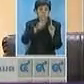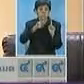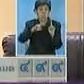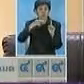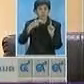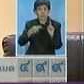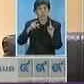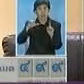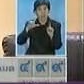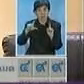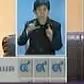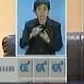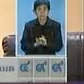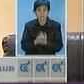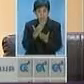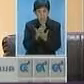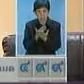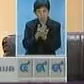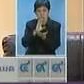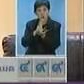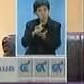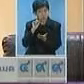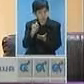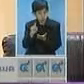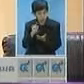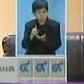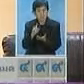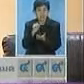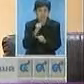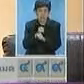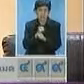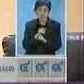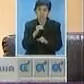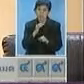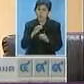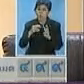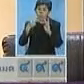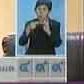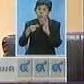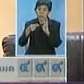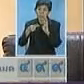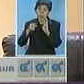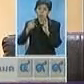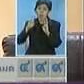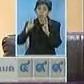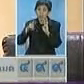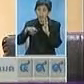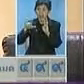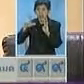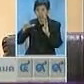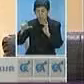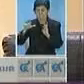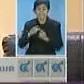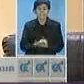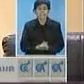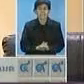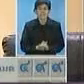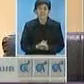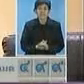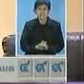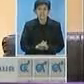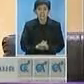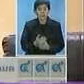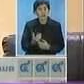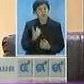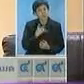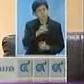านงบฉุกเฉินและจำเป็น 66,000 ล้านท่านทั้งหลายตั้งข้อก